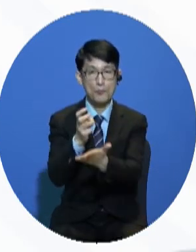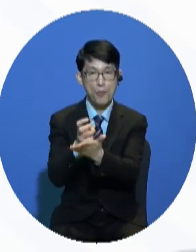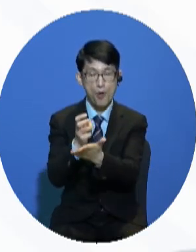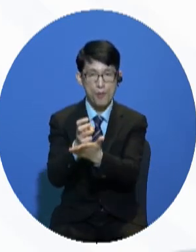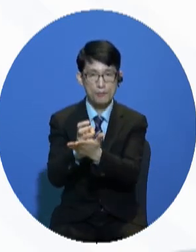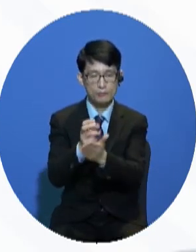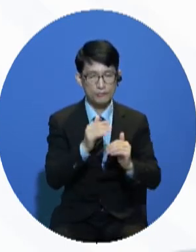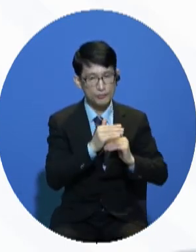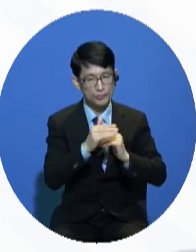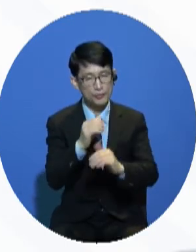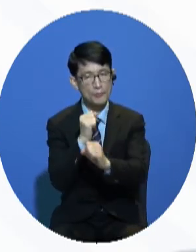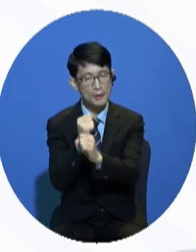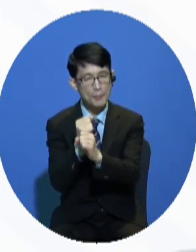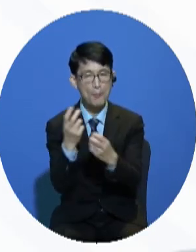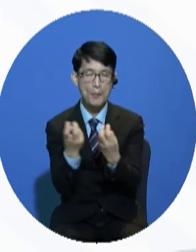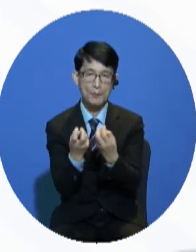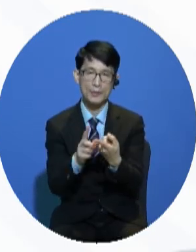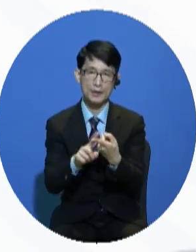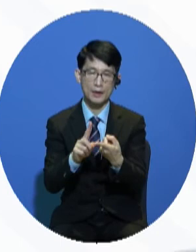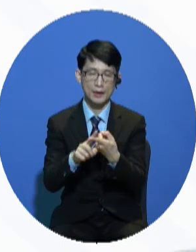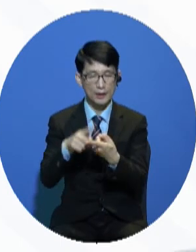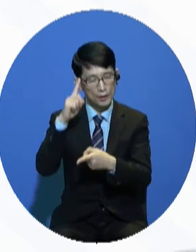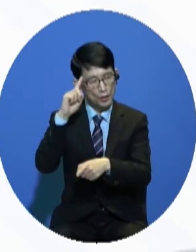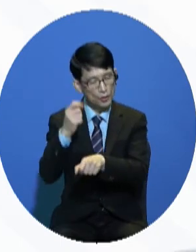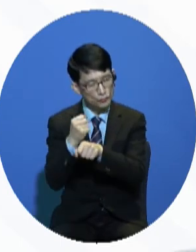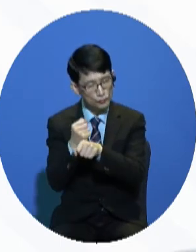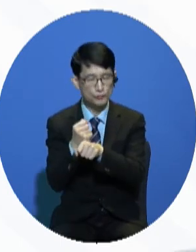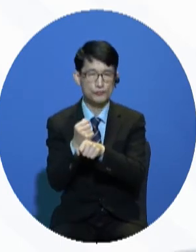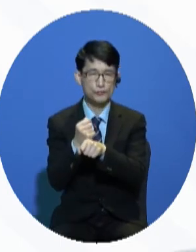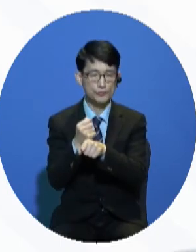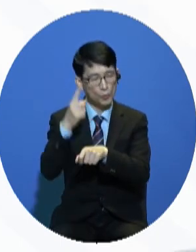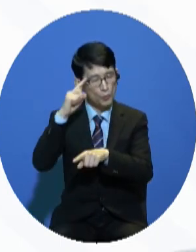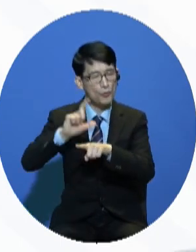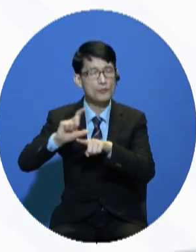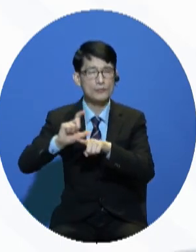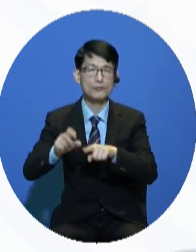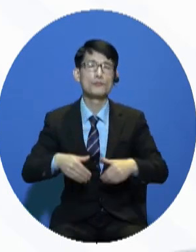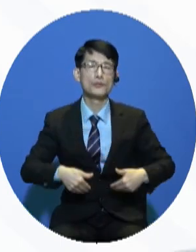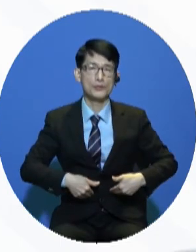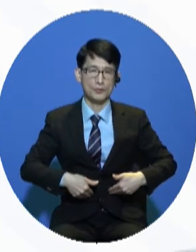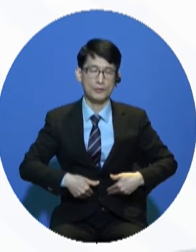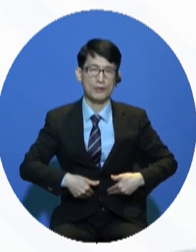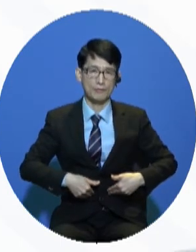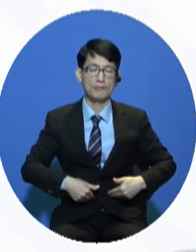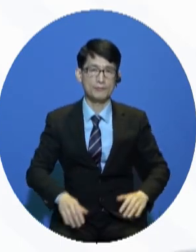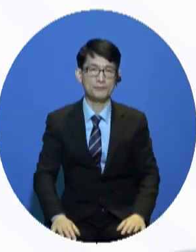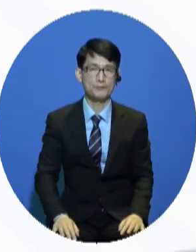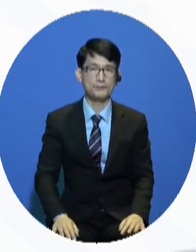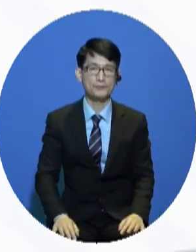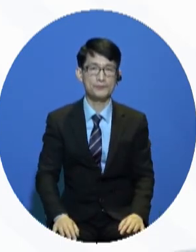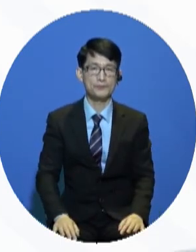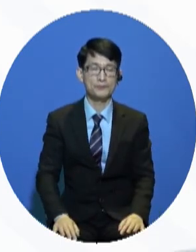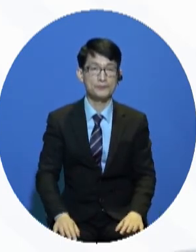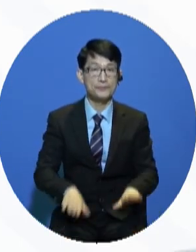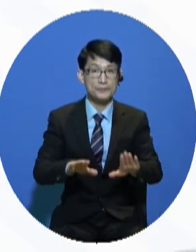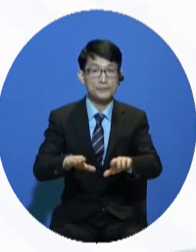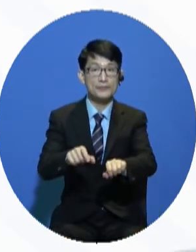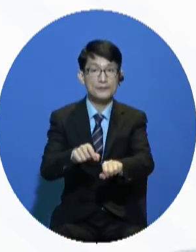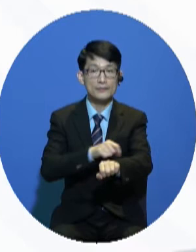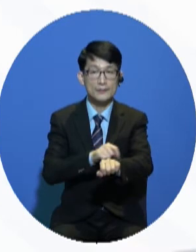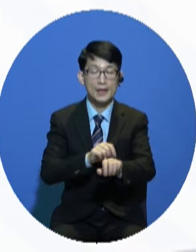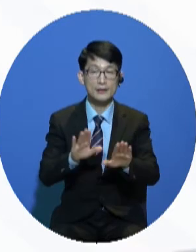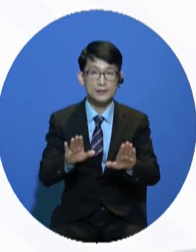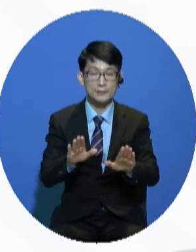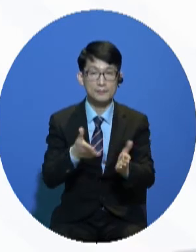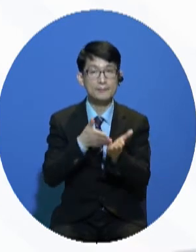이렇게 제정해 나가야 할지를 고민해 봐야 되는 중요한 시기가 되었다고 할 수 있겠습니다. 특히 이제